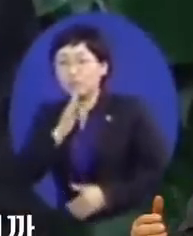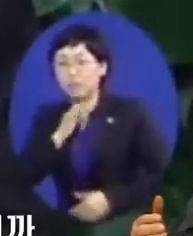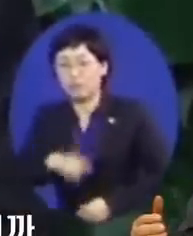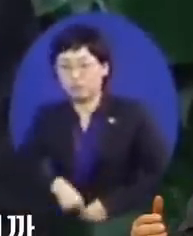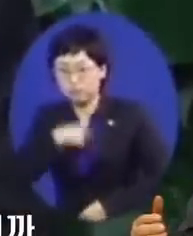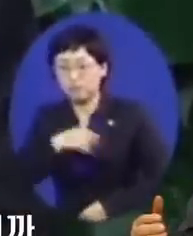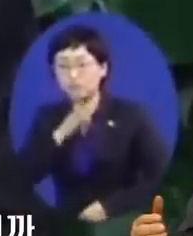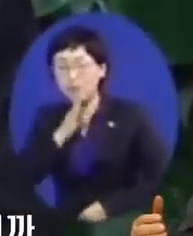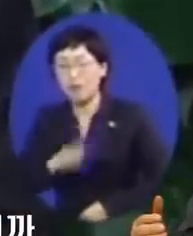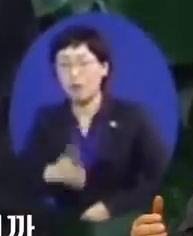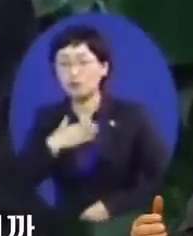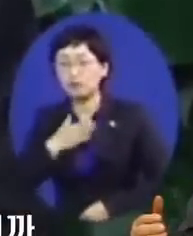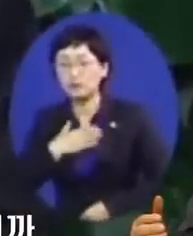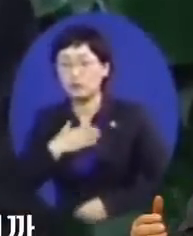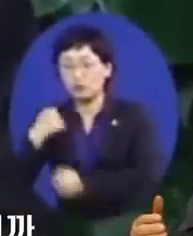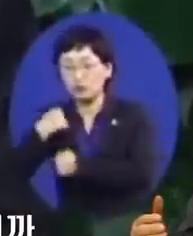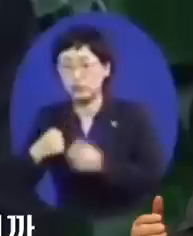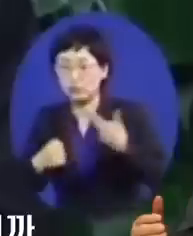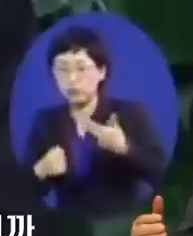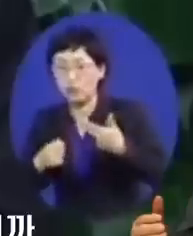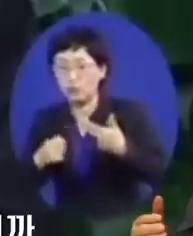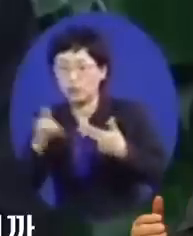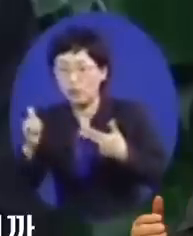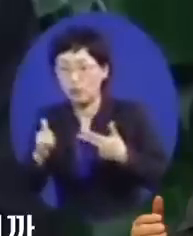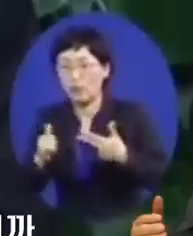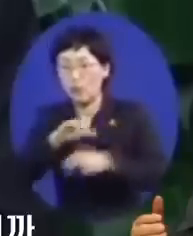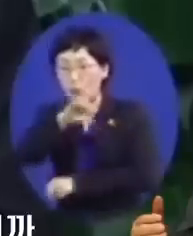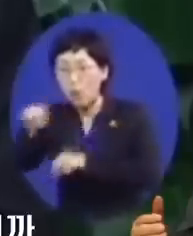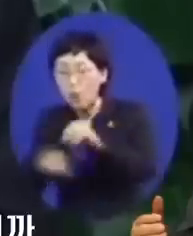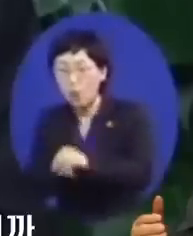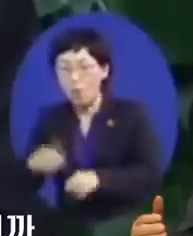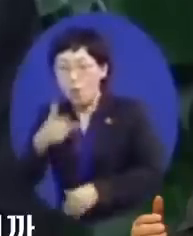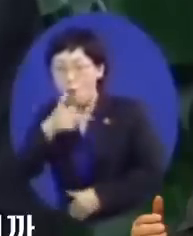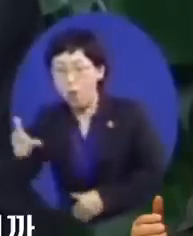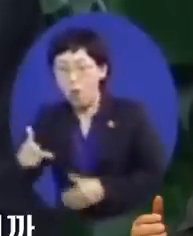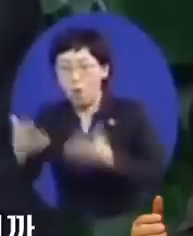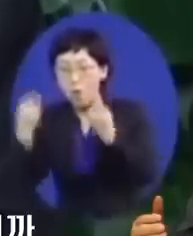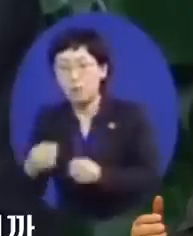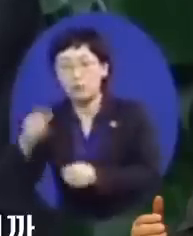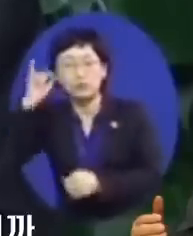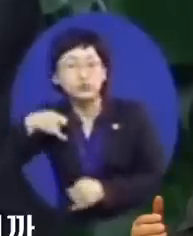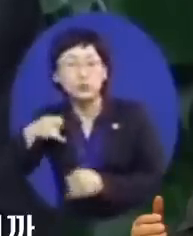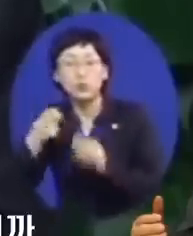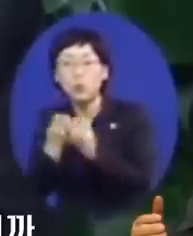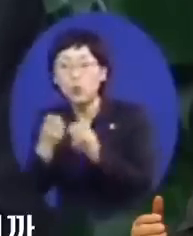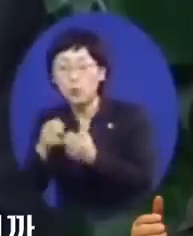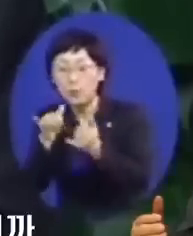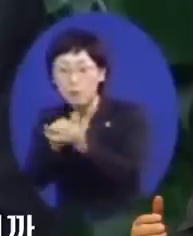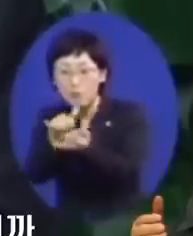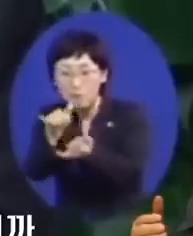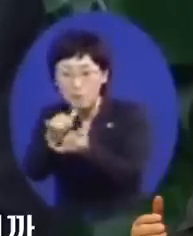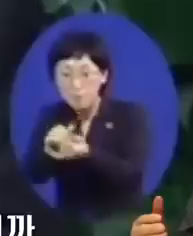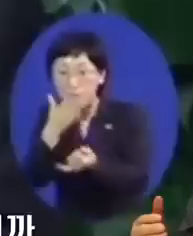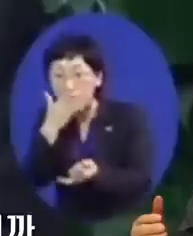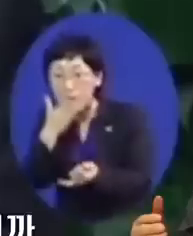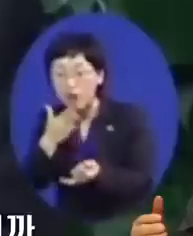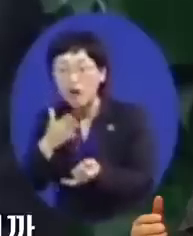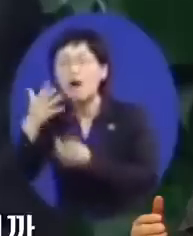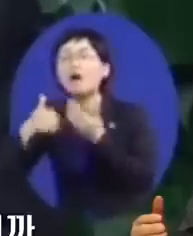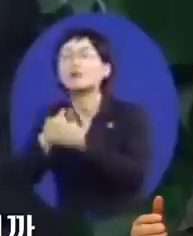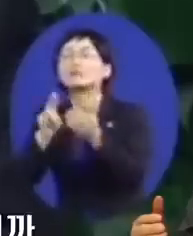일개 분대로서 나가서 연대 이상의 군인들을 어떻게 물리칩니까? 하나님이 기적을